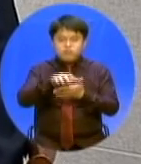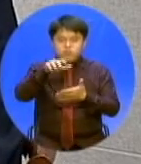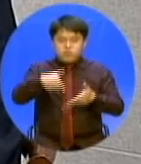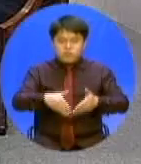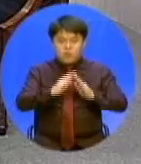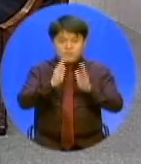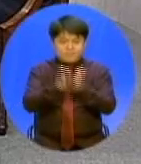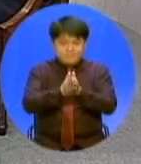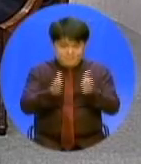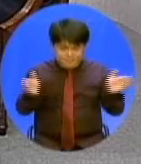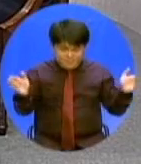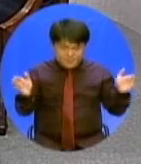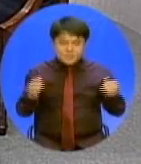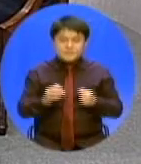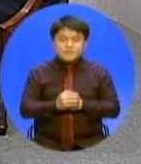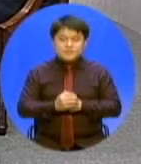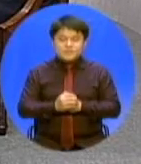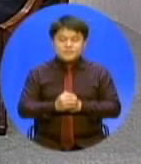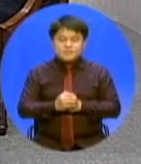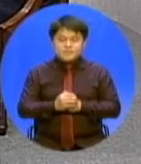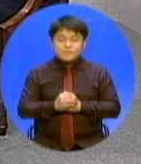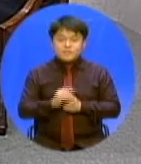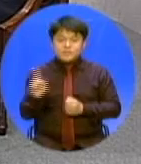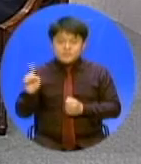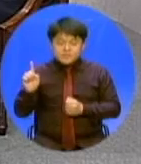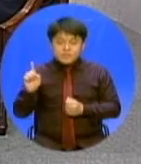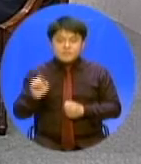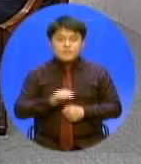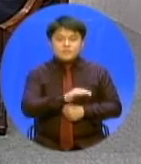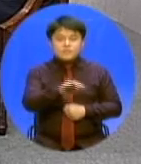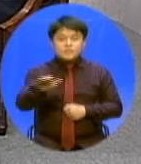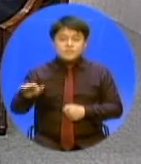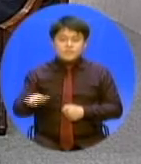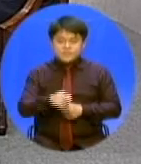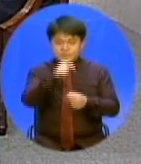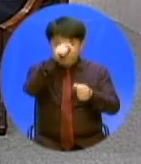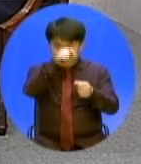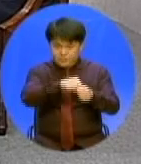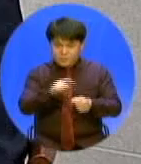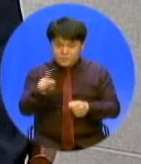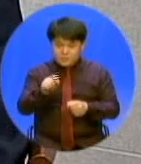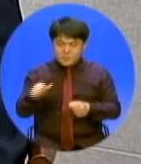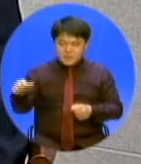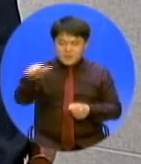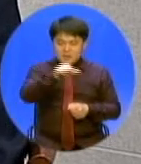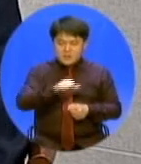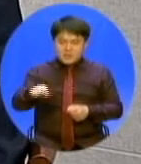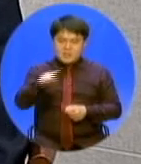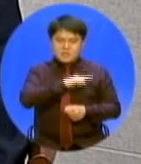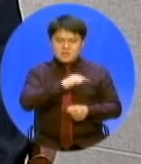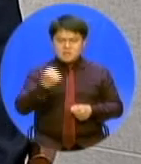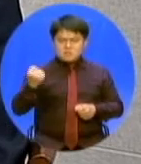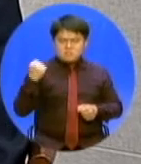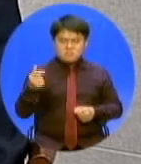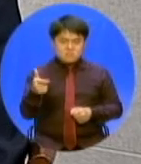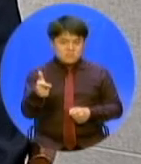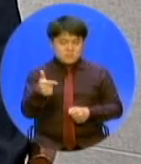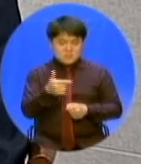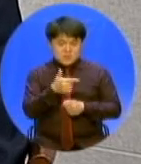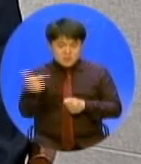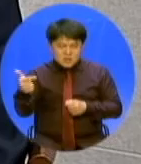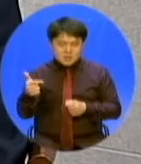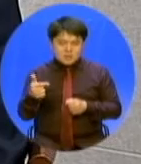합니다. 그렇게 그렇게 하면은 저희들이 목표를 지향하는 게 아시아 최고의